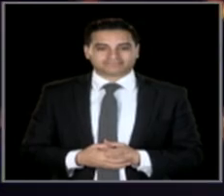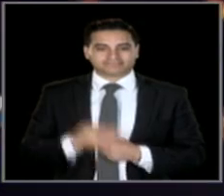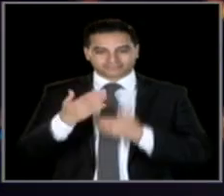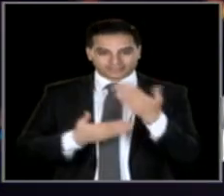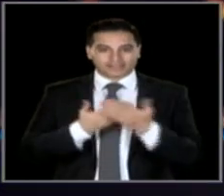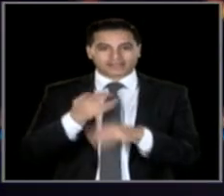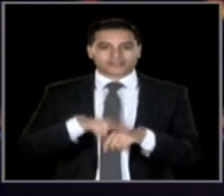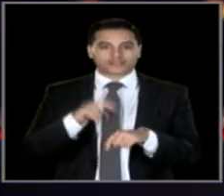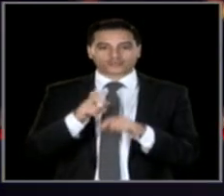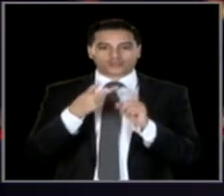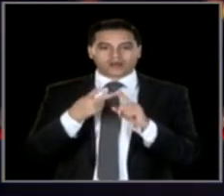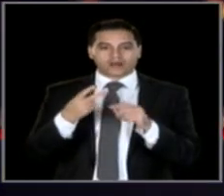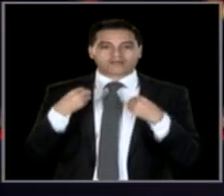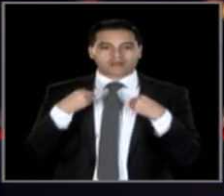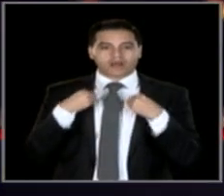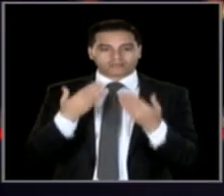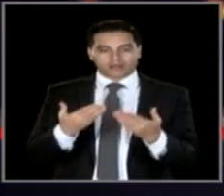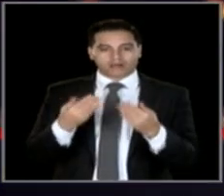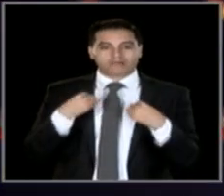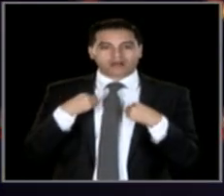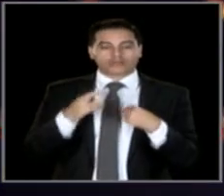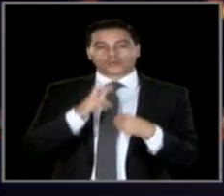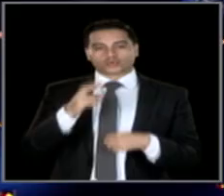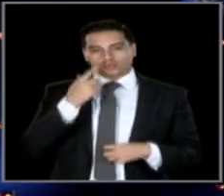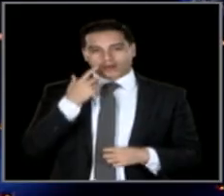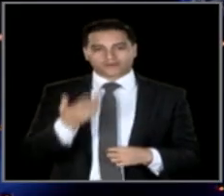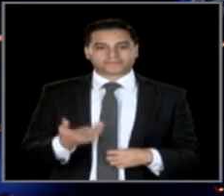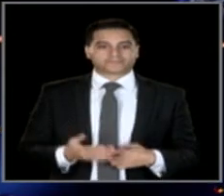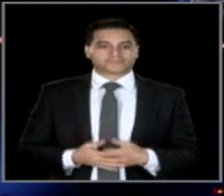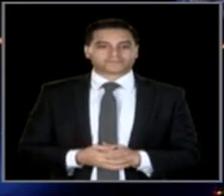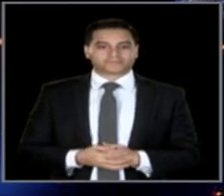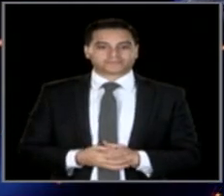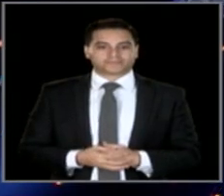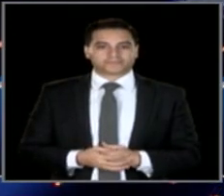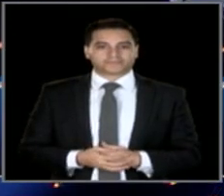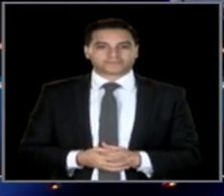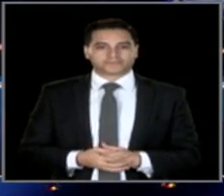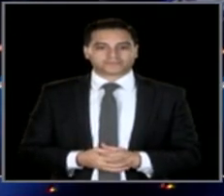نرجع بقى لسؤال الرياضة. رياضة، والسؤال هو: